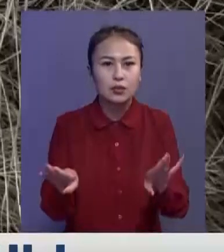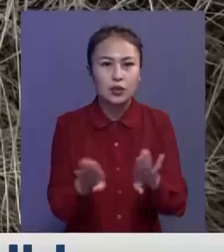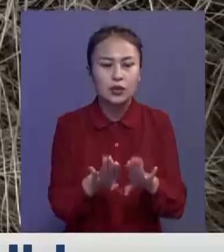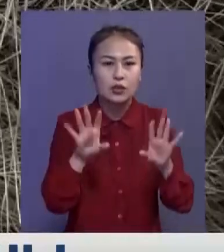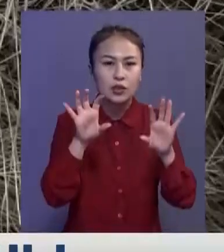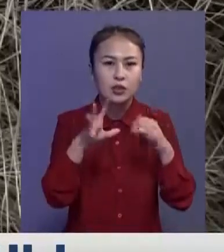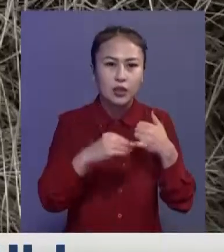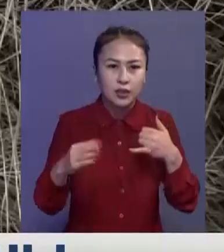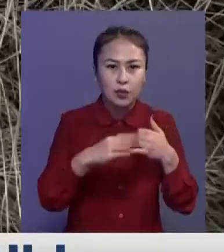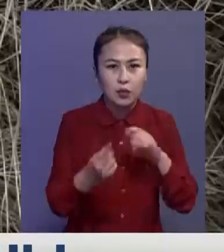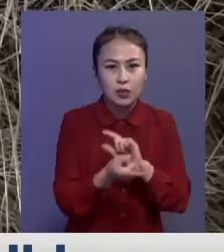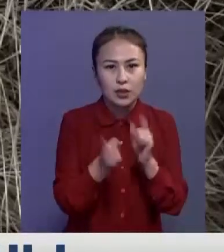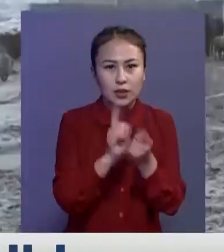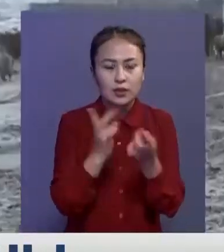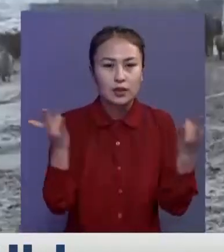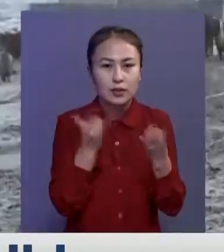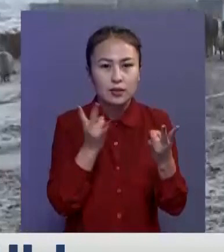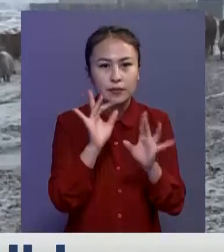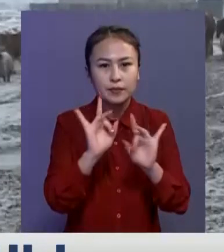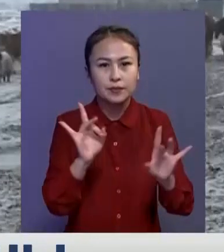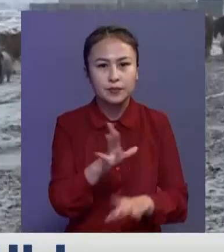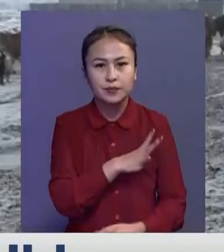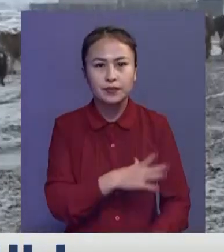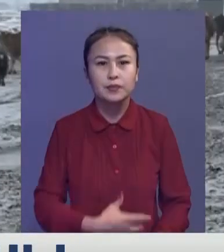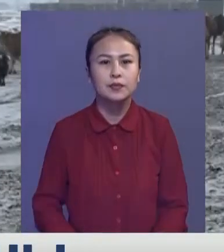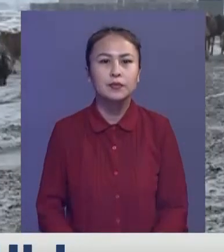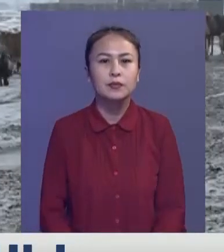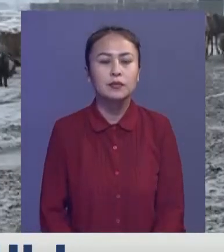топ жер заңнамасына өзгеріс керек деген пікірде.